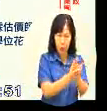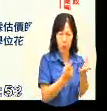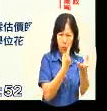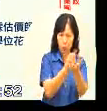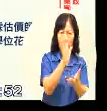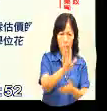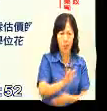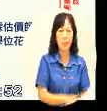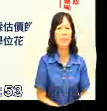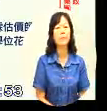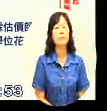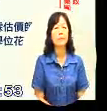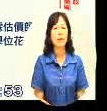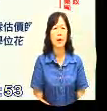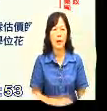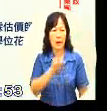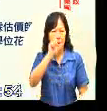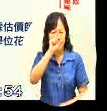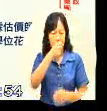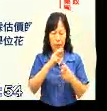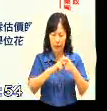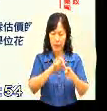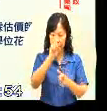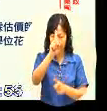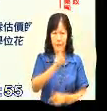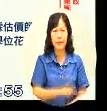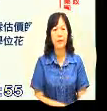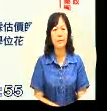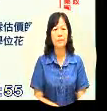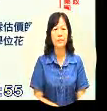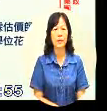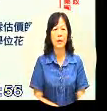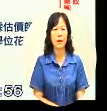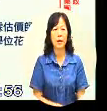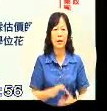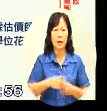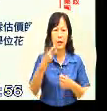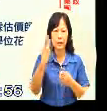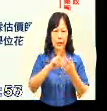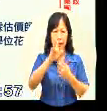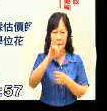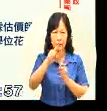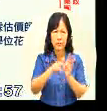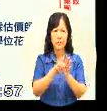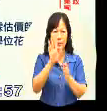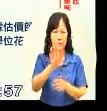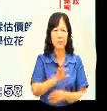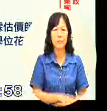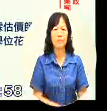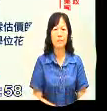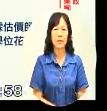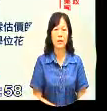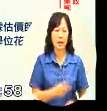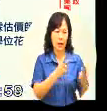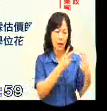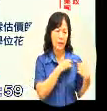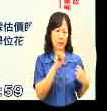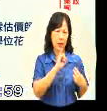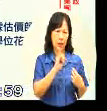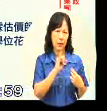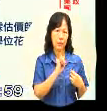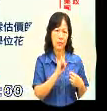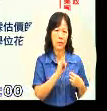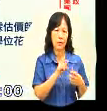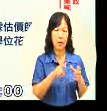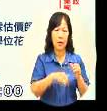人。其中特别介绍一个，这个花敬群教授，这是蔡英文主席